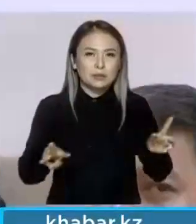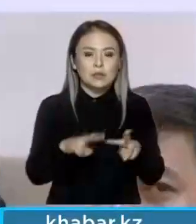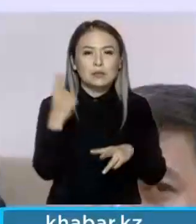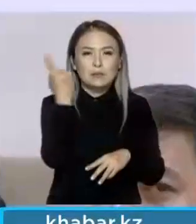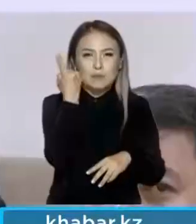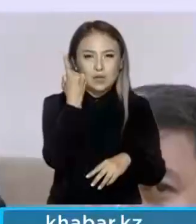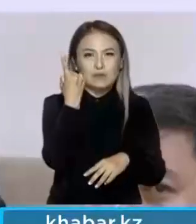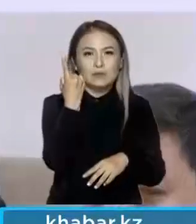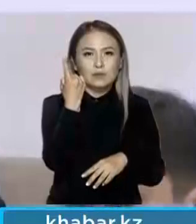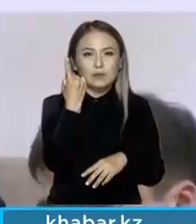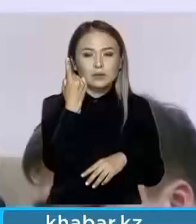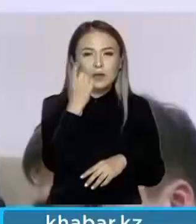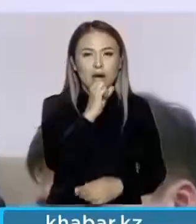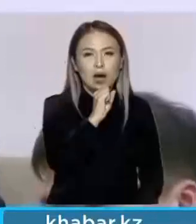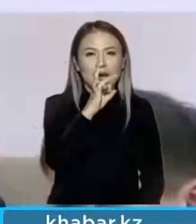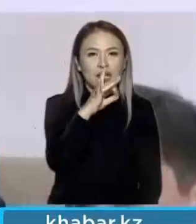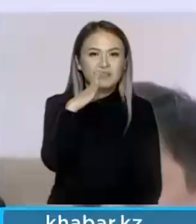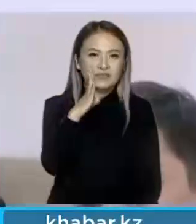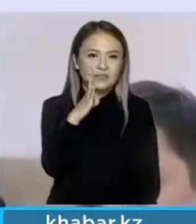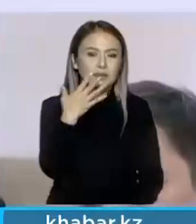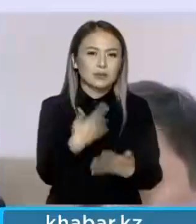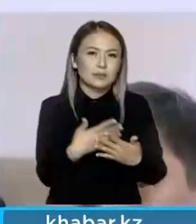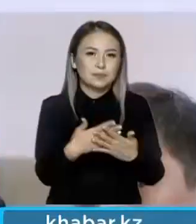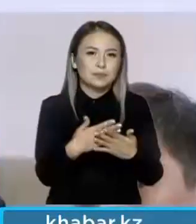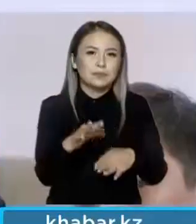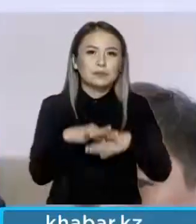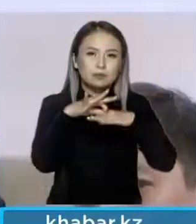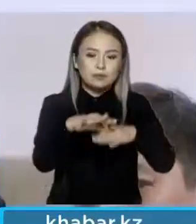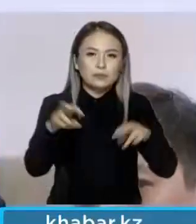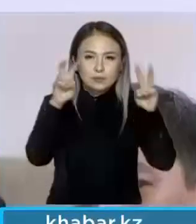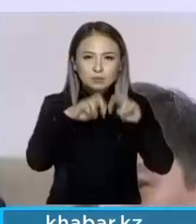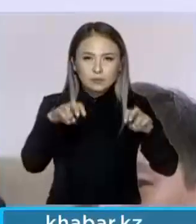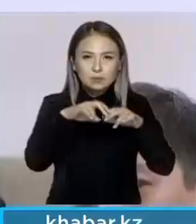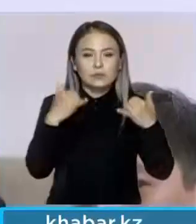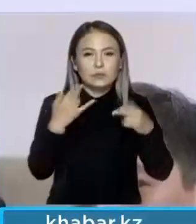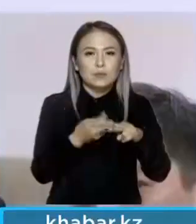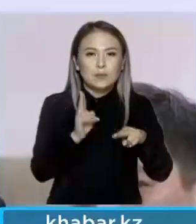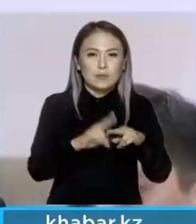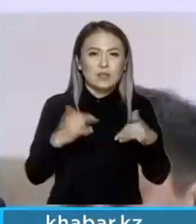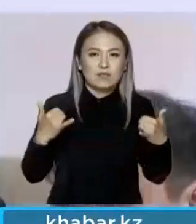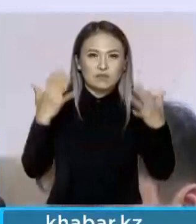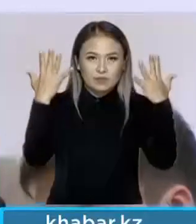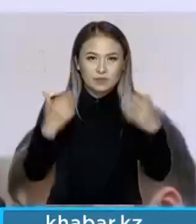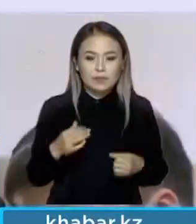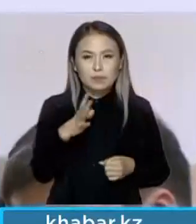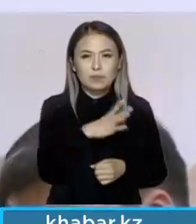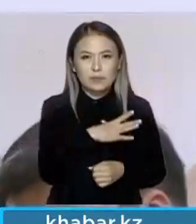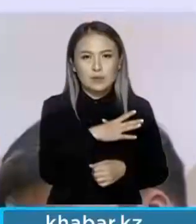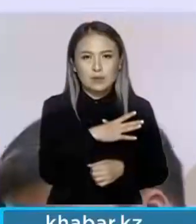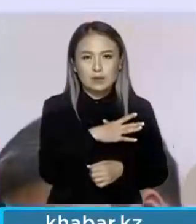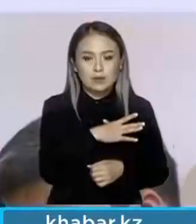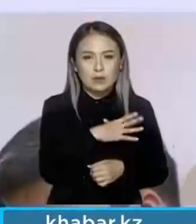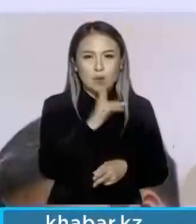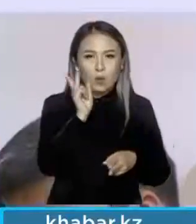бірінші ARV рет процедурасын өткізіп, жүргізіп жатыр. Осы күні осы процедураны